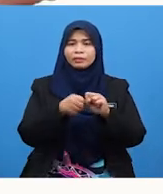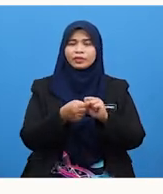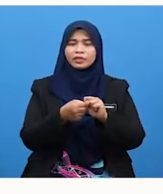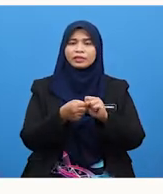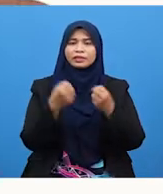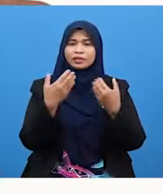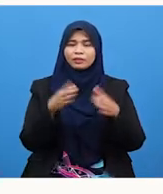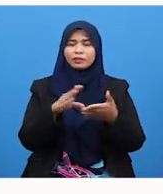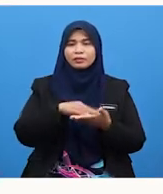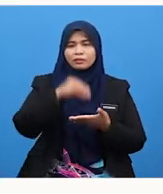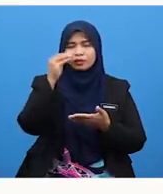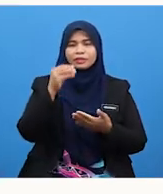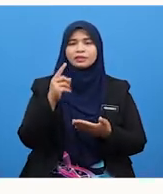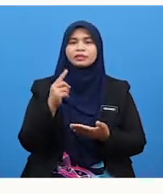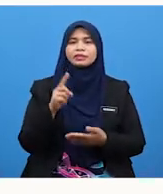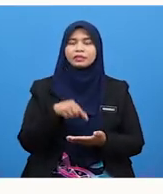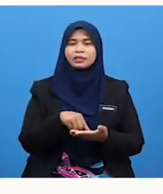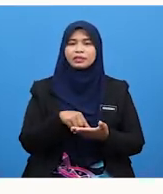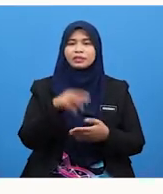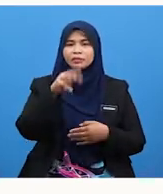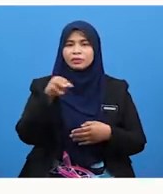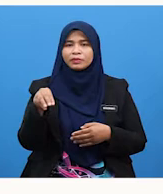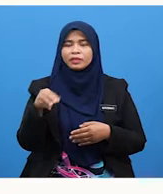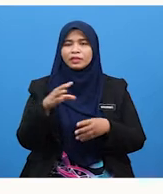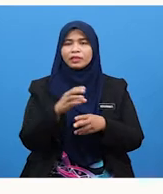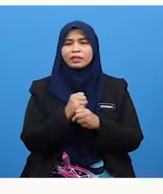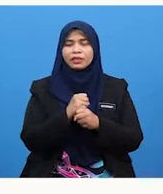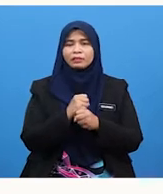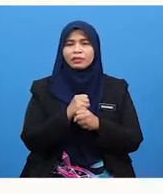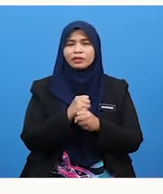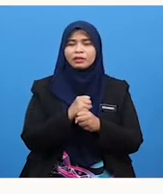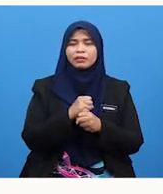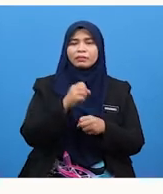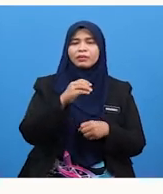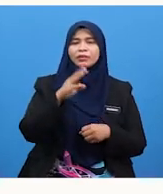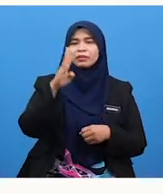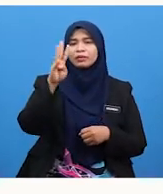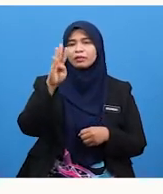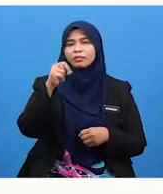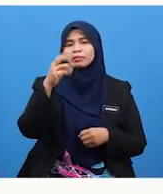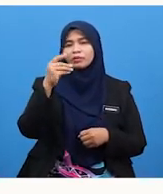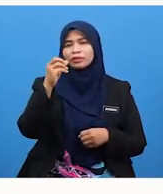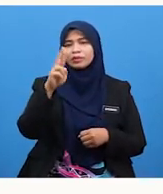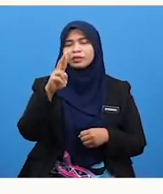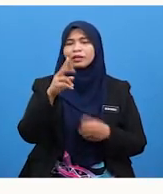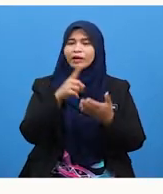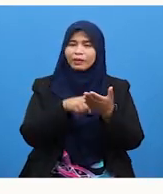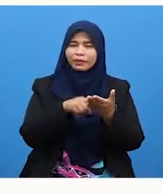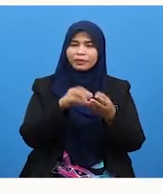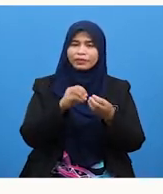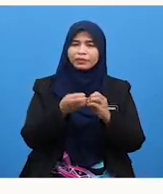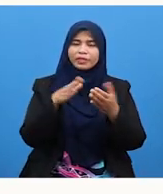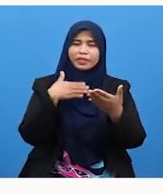Semoga selepas pembelajaran ini, murid-murid dapat membundarkan sebarang nombor